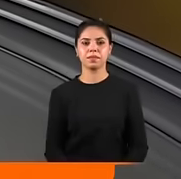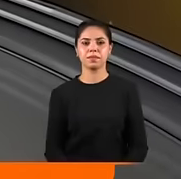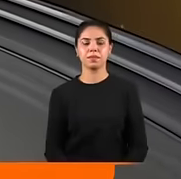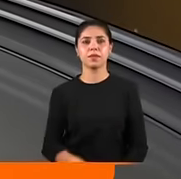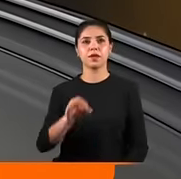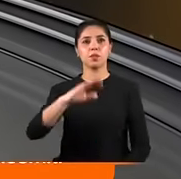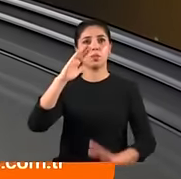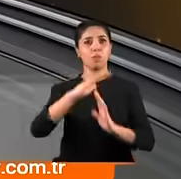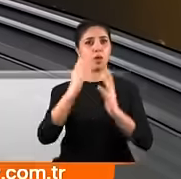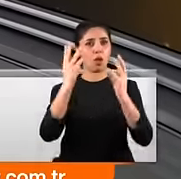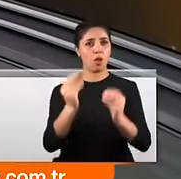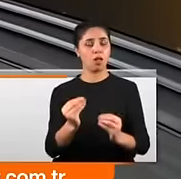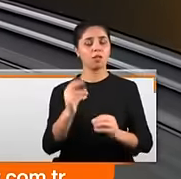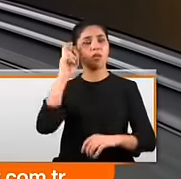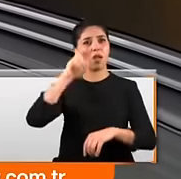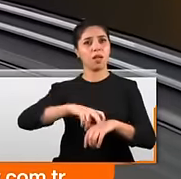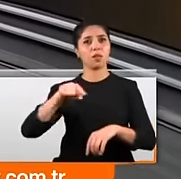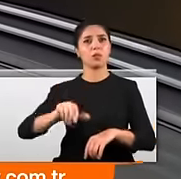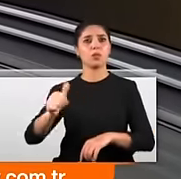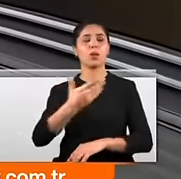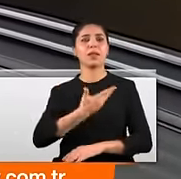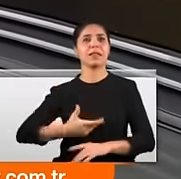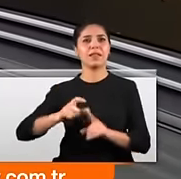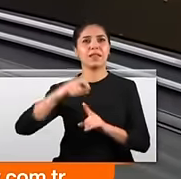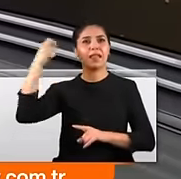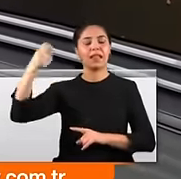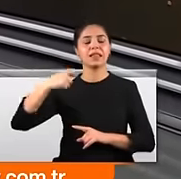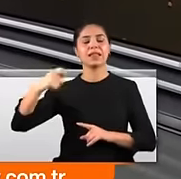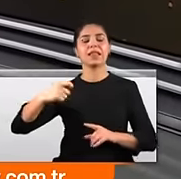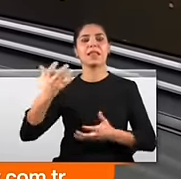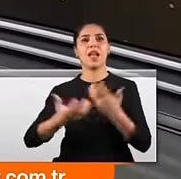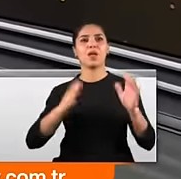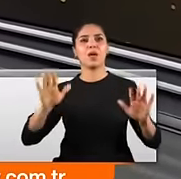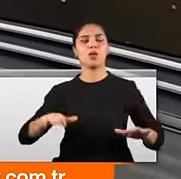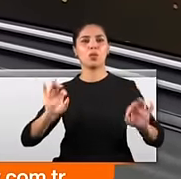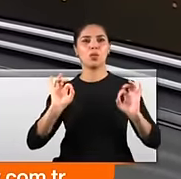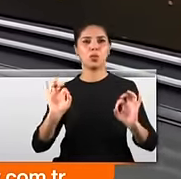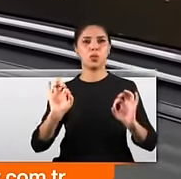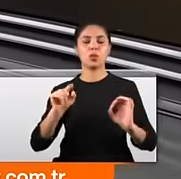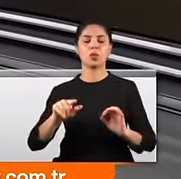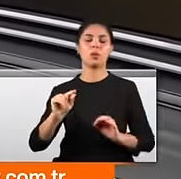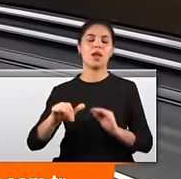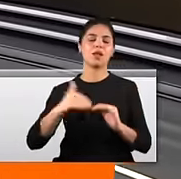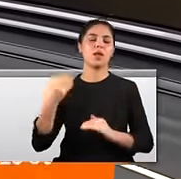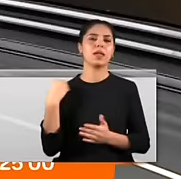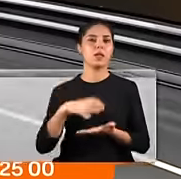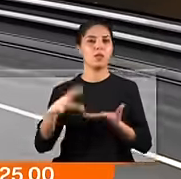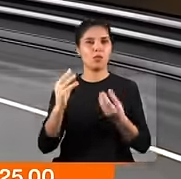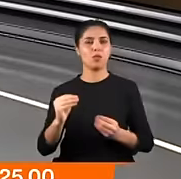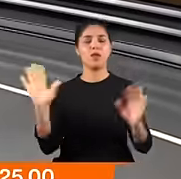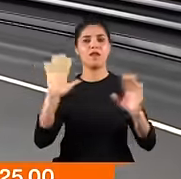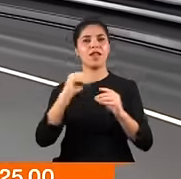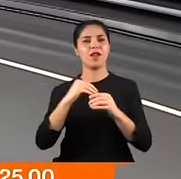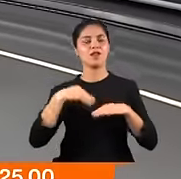Ve şimdi bir araya gideceğiz ama hatırlatalım, bugün ATV'nin sevilen dizisi Ateş Kuşları Günü yeni bölümüyle birazdan ekranda olacak. Aranın ardından kapanışını